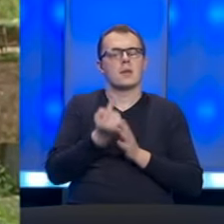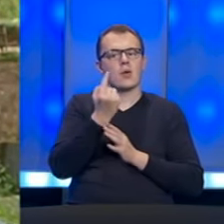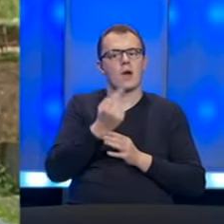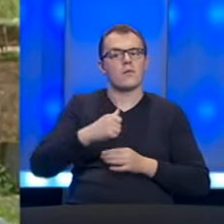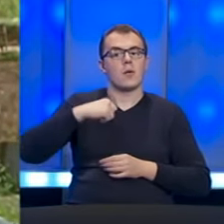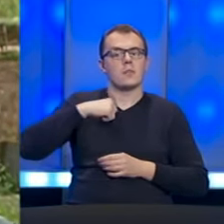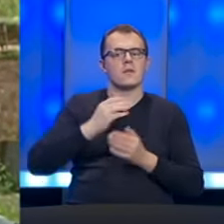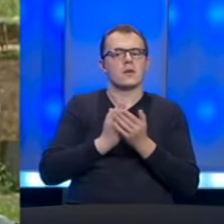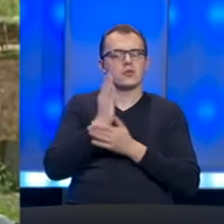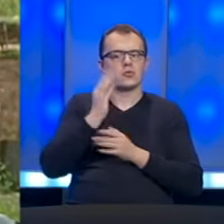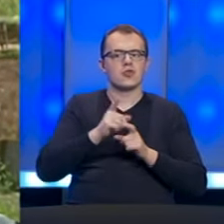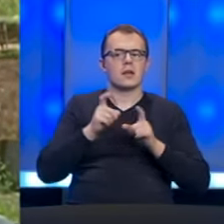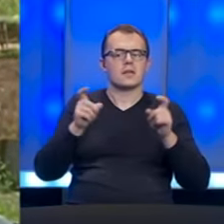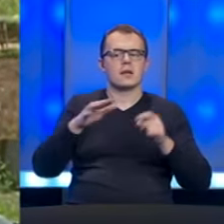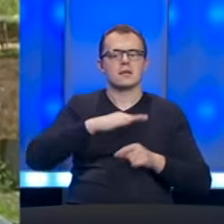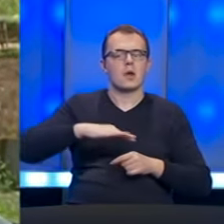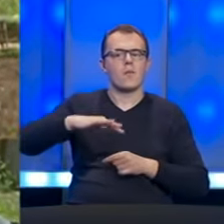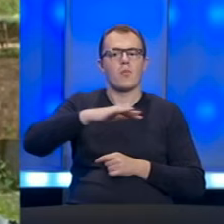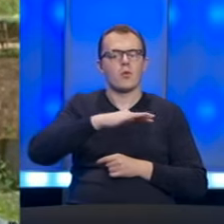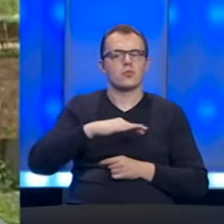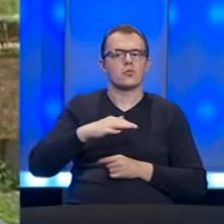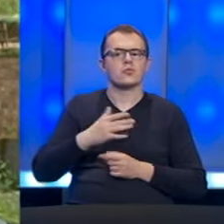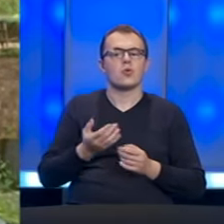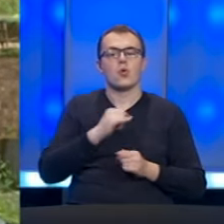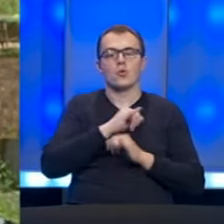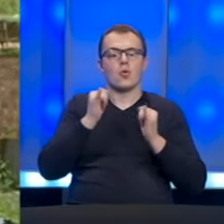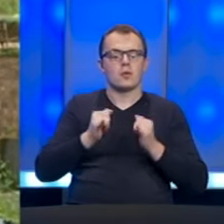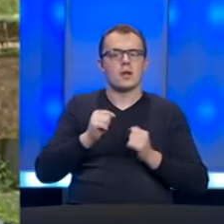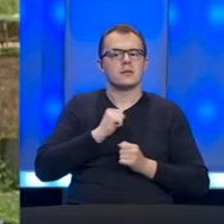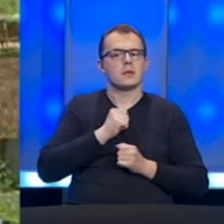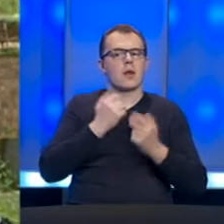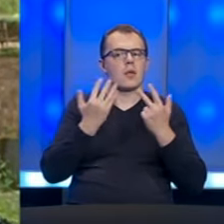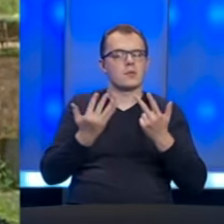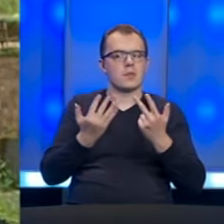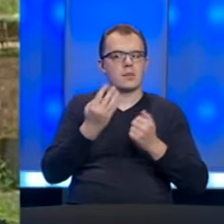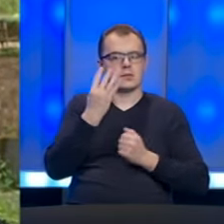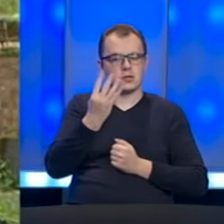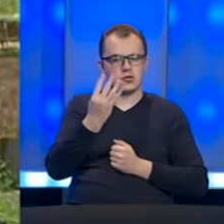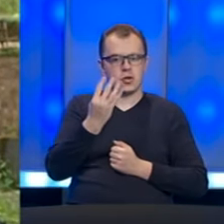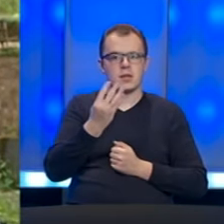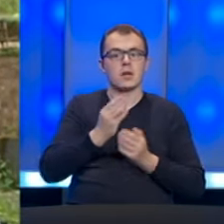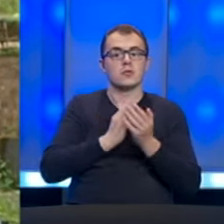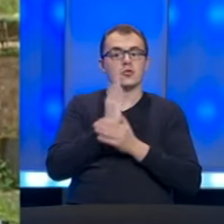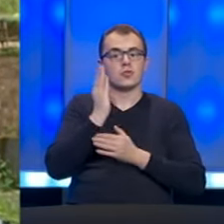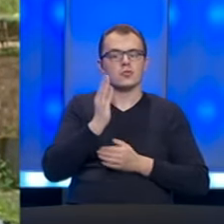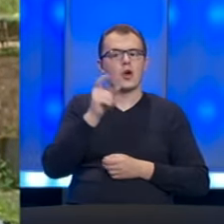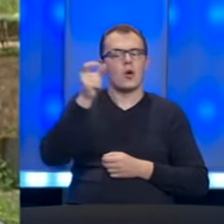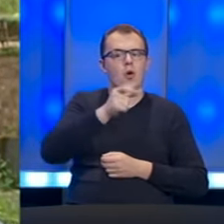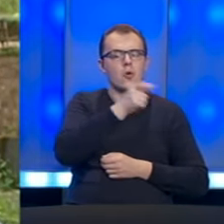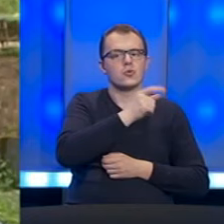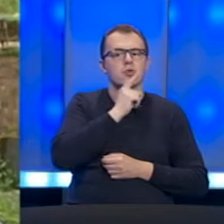prvi slučaj zaraze na ovom području smo da danas imali 84 slučaja